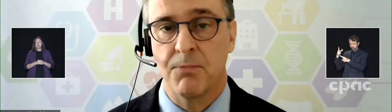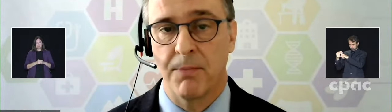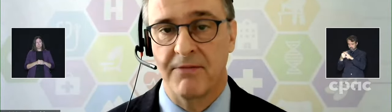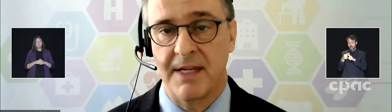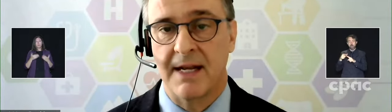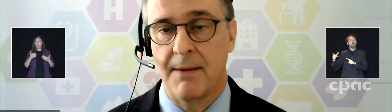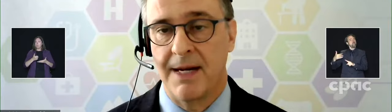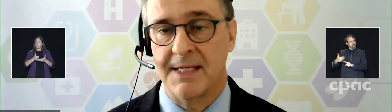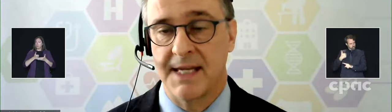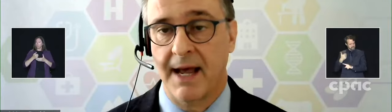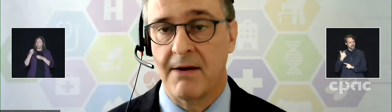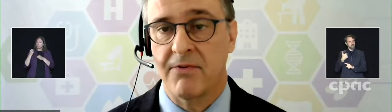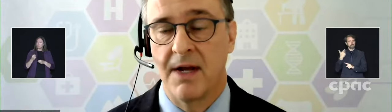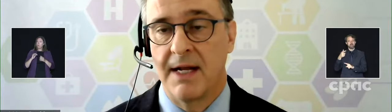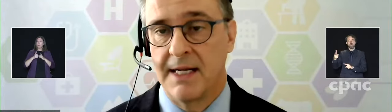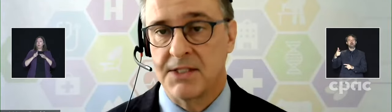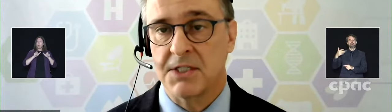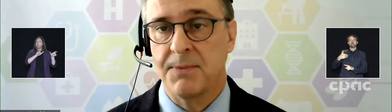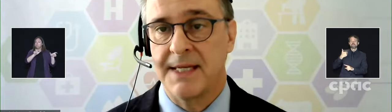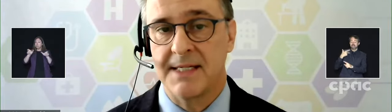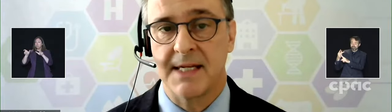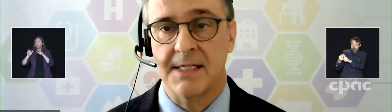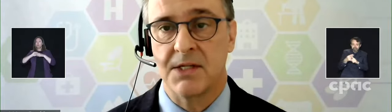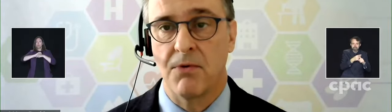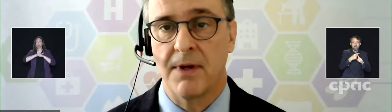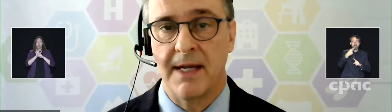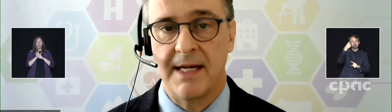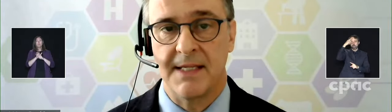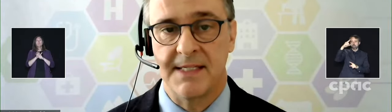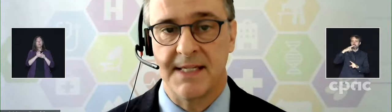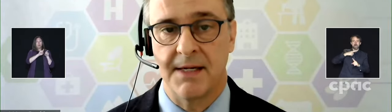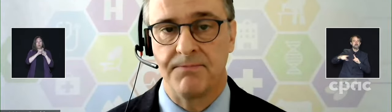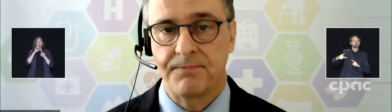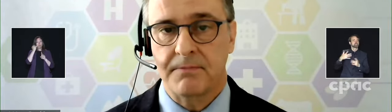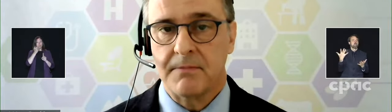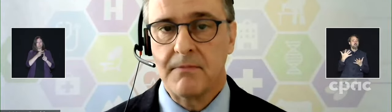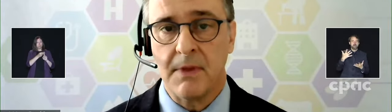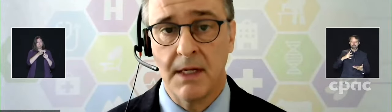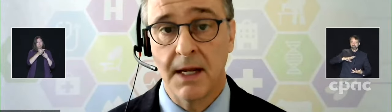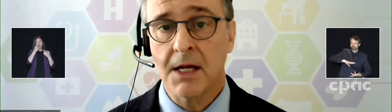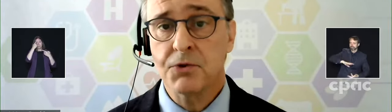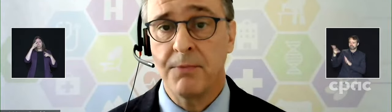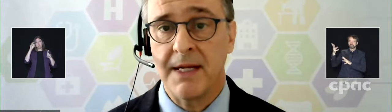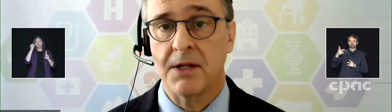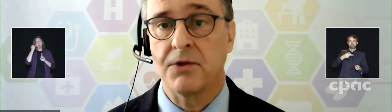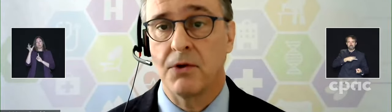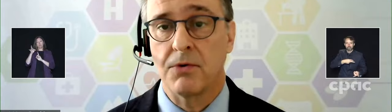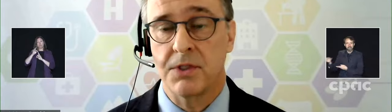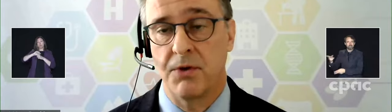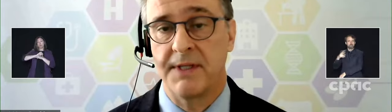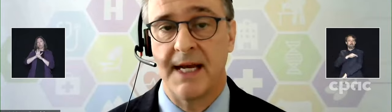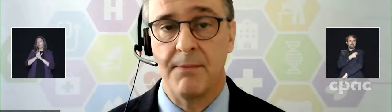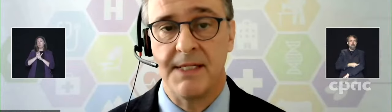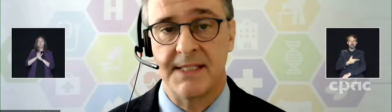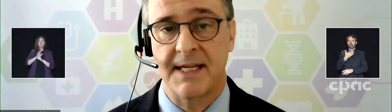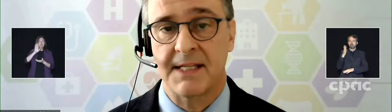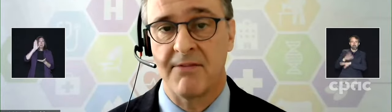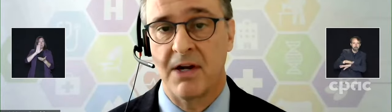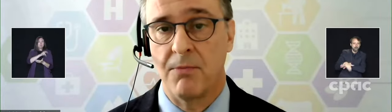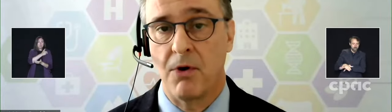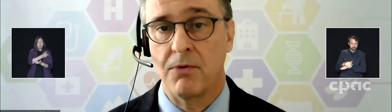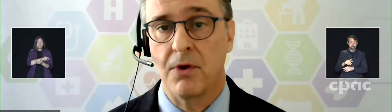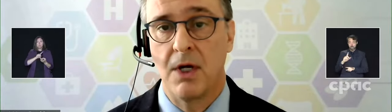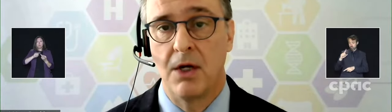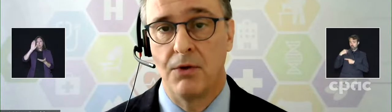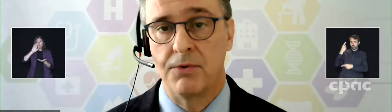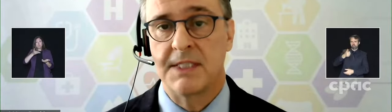efficaces pour prévenir les maladies graves, les hospitalisations et les décès. Grâce aux milliards de doses qui ont été administrées à